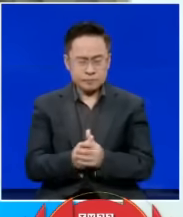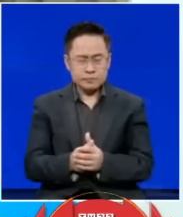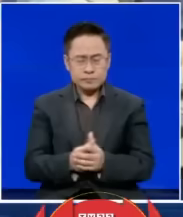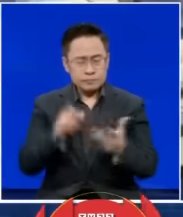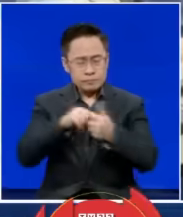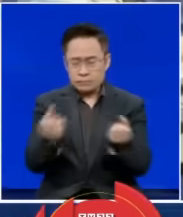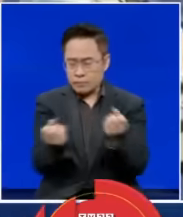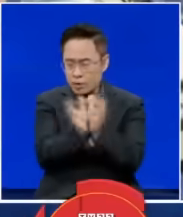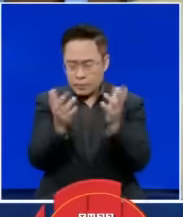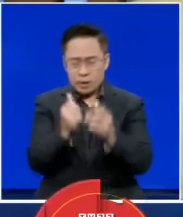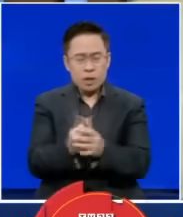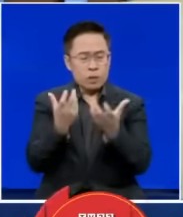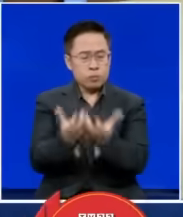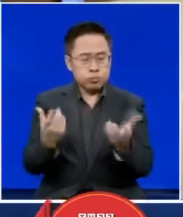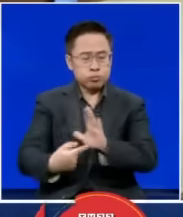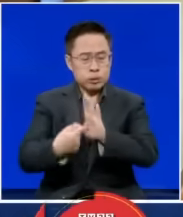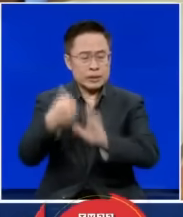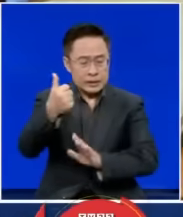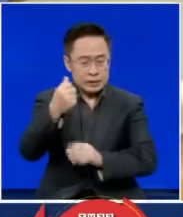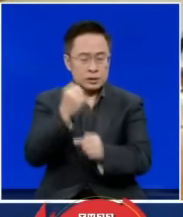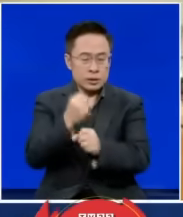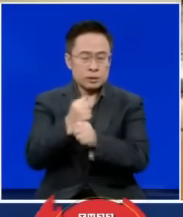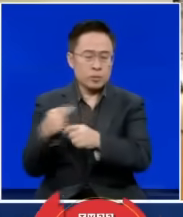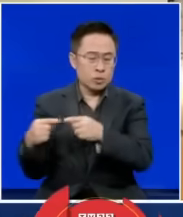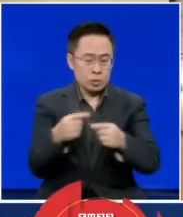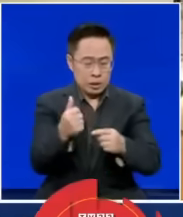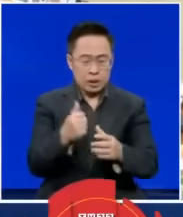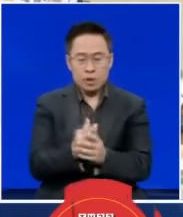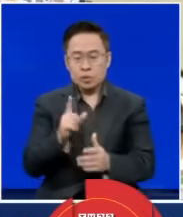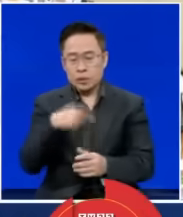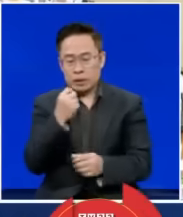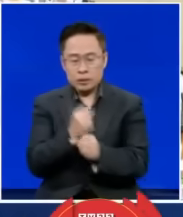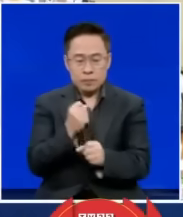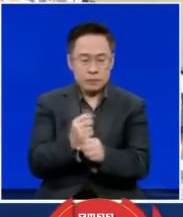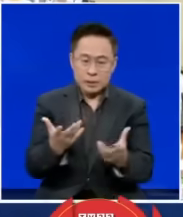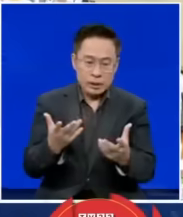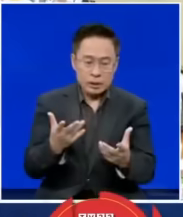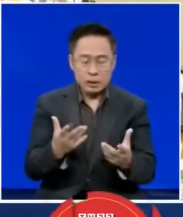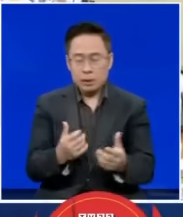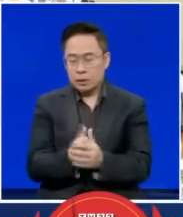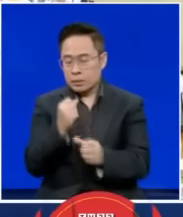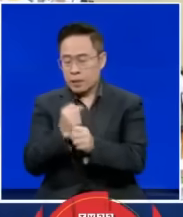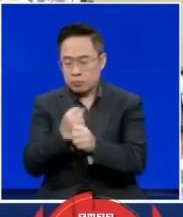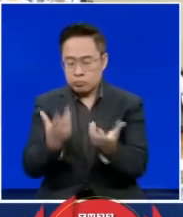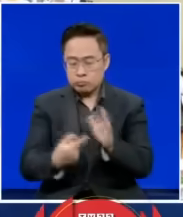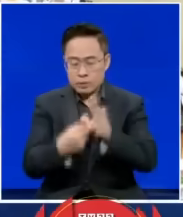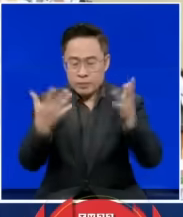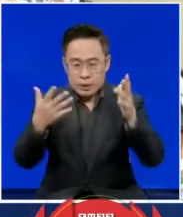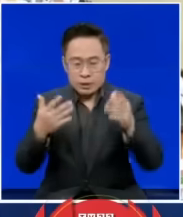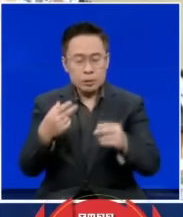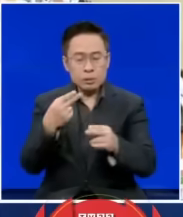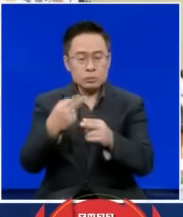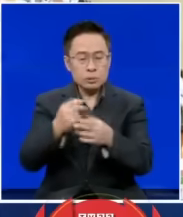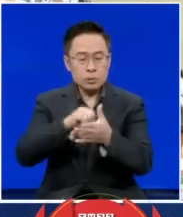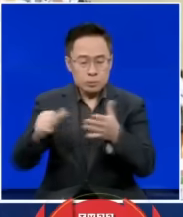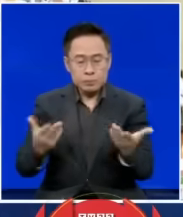อไงแล้วก็ยืนยันว่าภูมิคุ้มกันที่ดีที่สุดก็คือการทำงานส่วนจะสามารถลดแรงหวั่นไหวสำหรับคนที่มีชื่อที่จะถูกปรับออกหรือเปล่